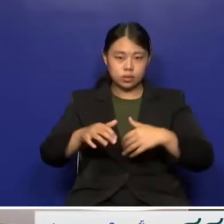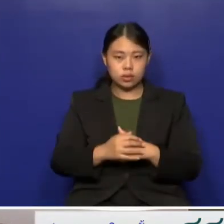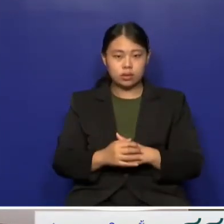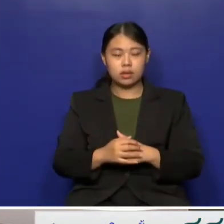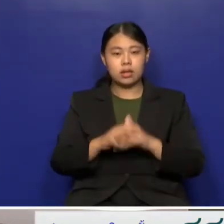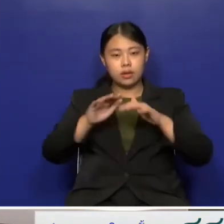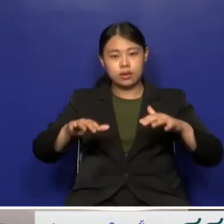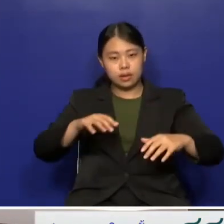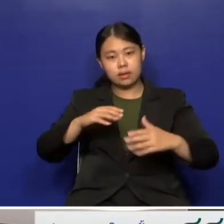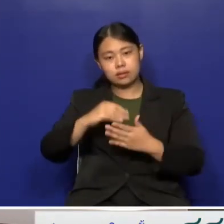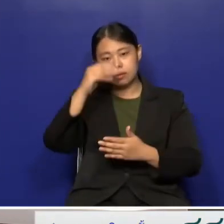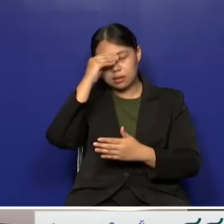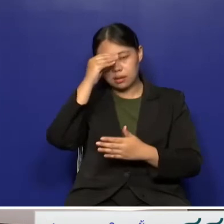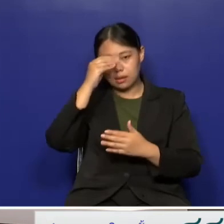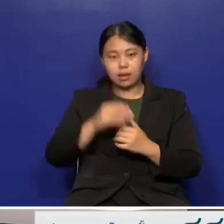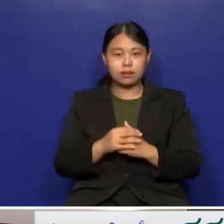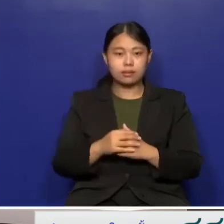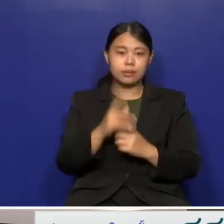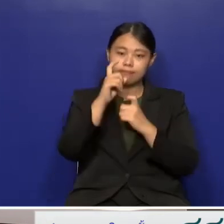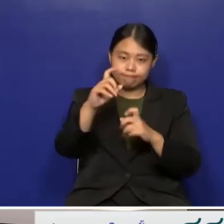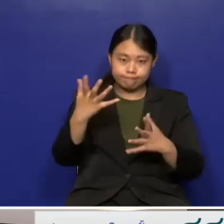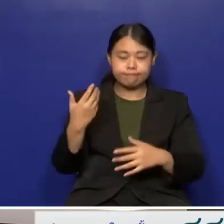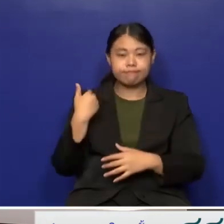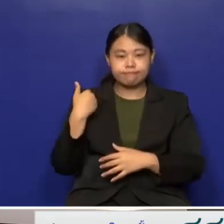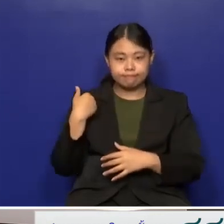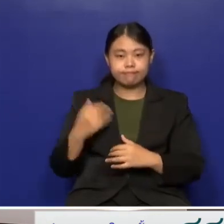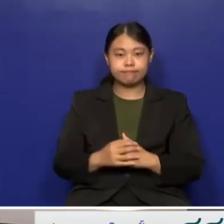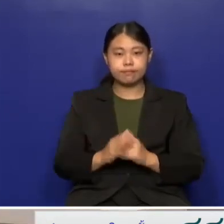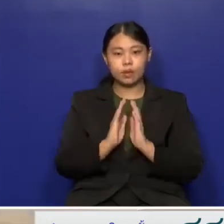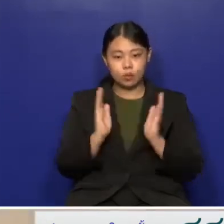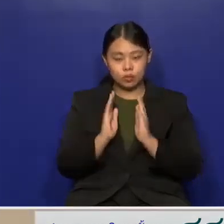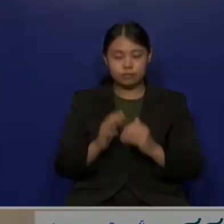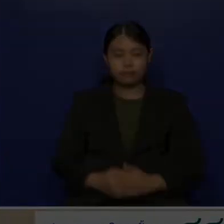แล้วก็เดก-เด็กในชุมชนั้ 8 compoundฝประยงหนวยงานที่เกี่ยวค้องครัผมอบคุครับขอบคุครับ